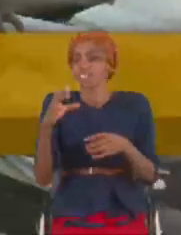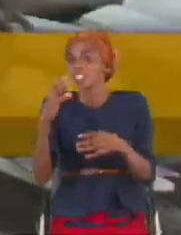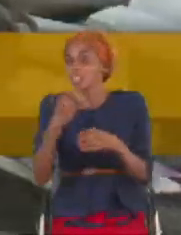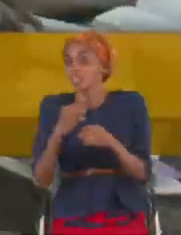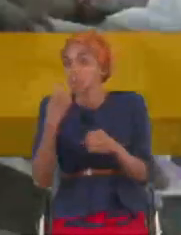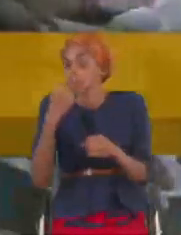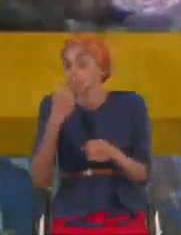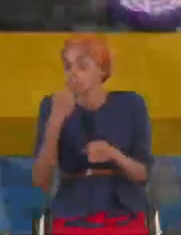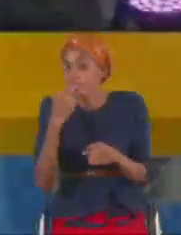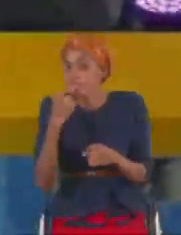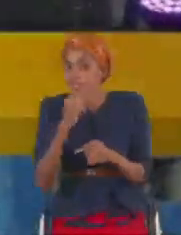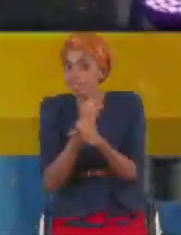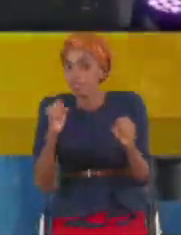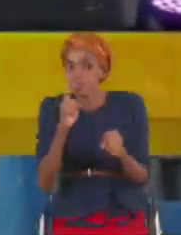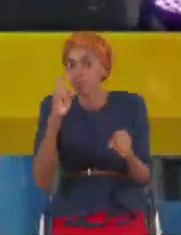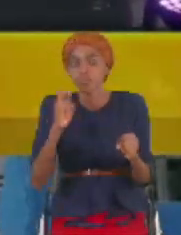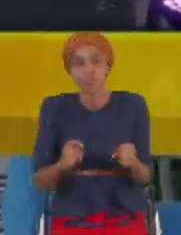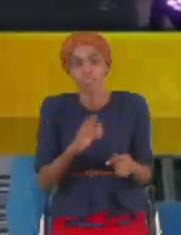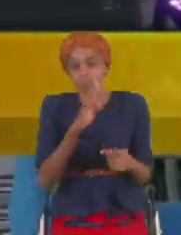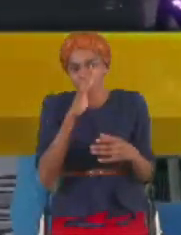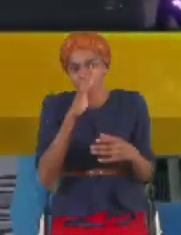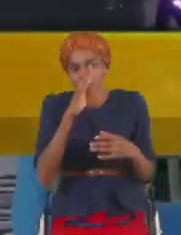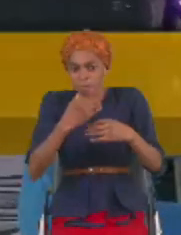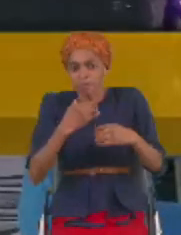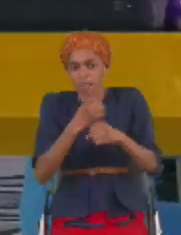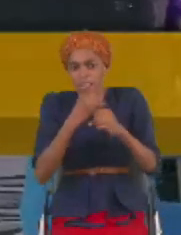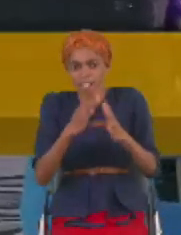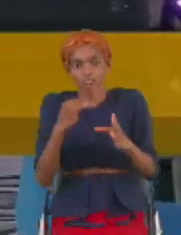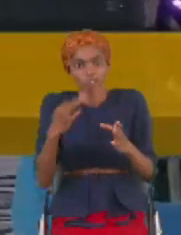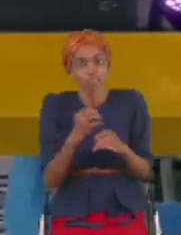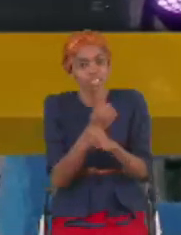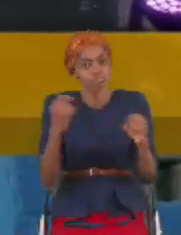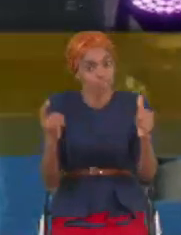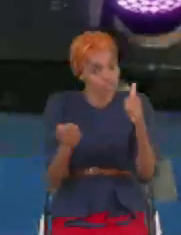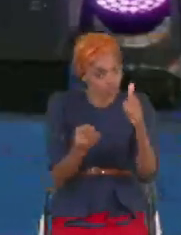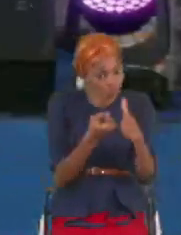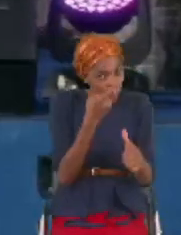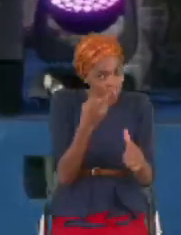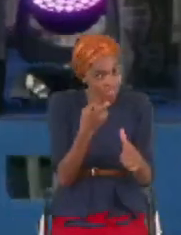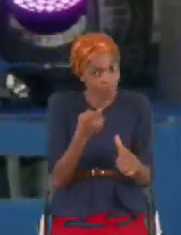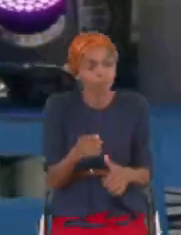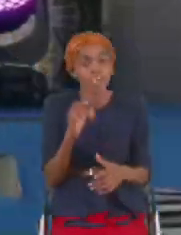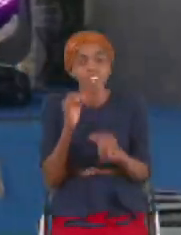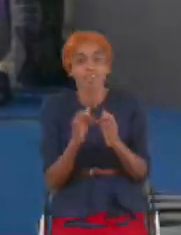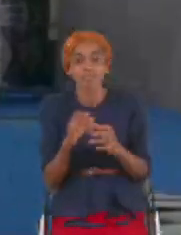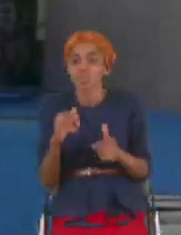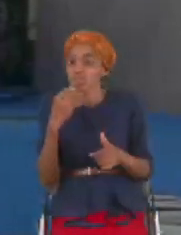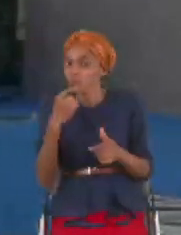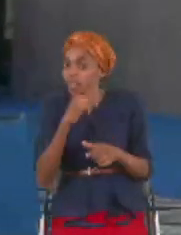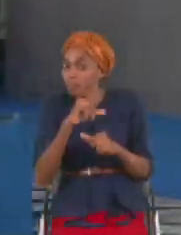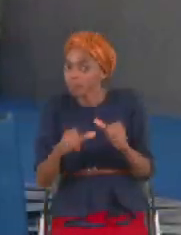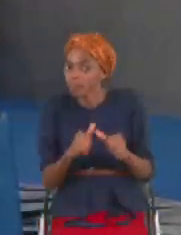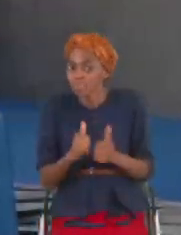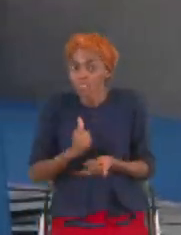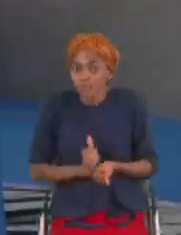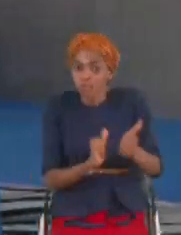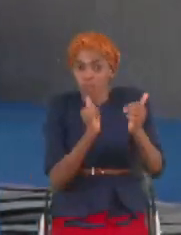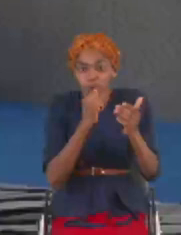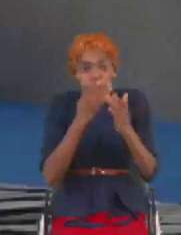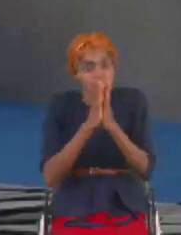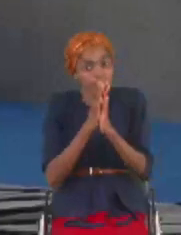salut il faut il doit participer au salut d'abord vous parlez de rechercher la paix et la